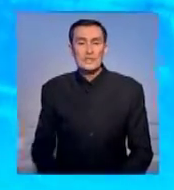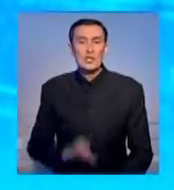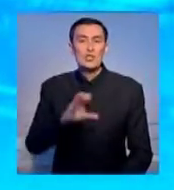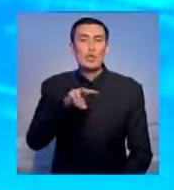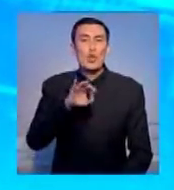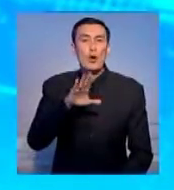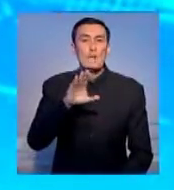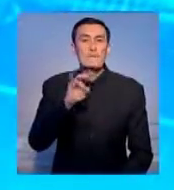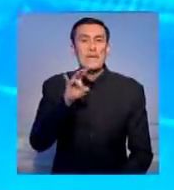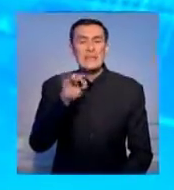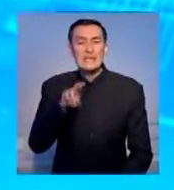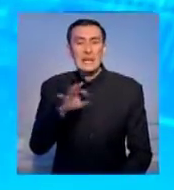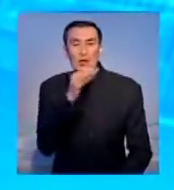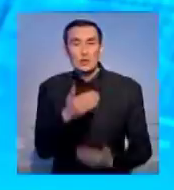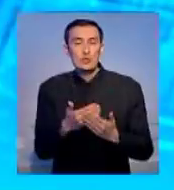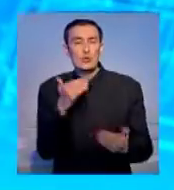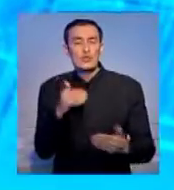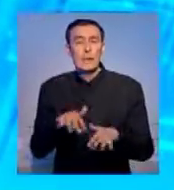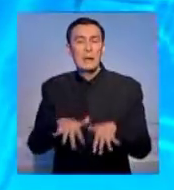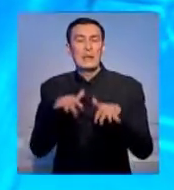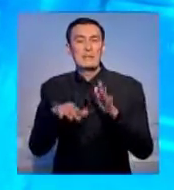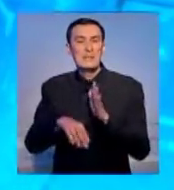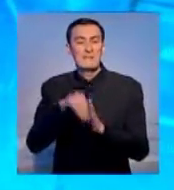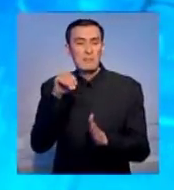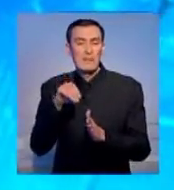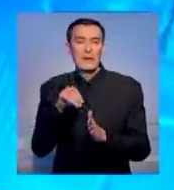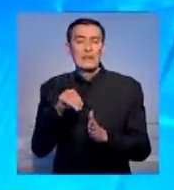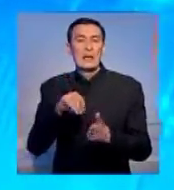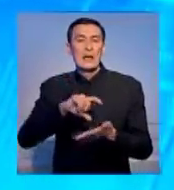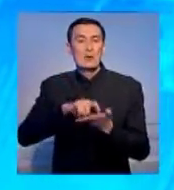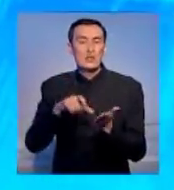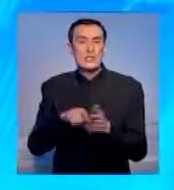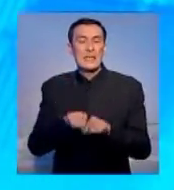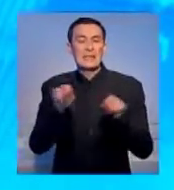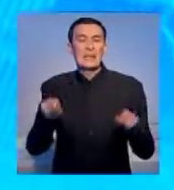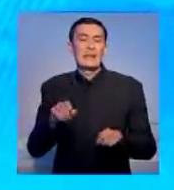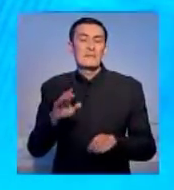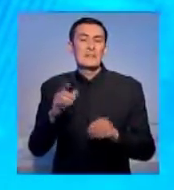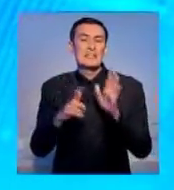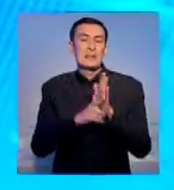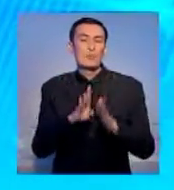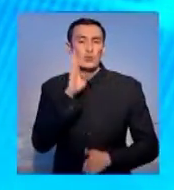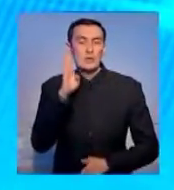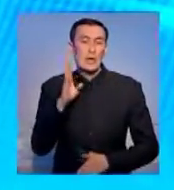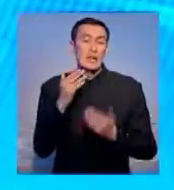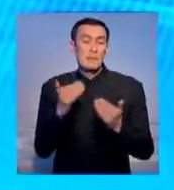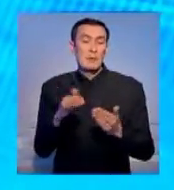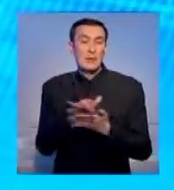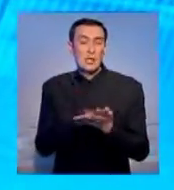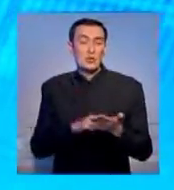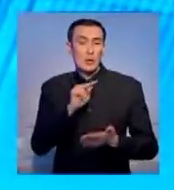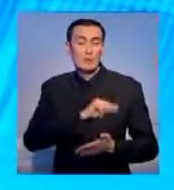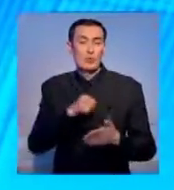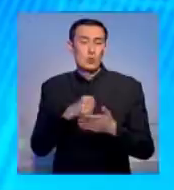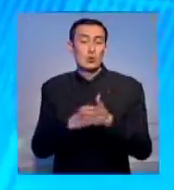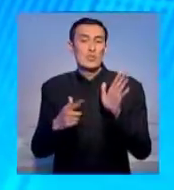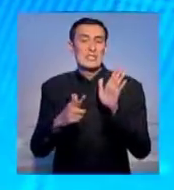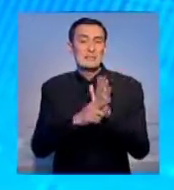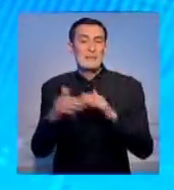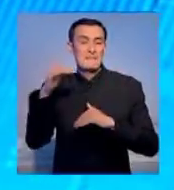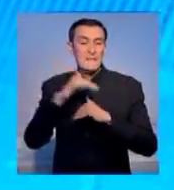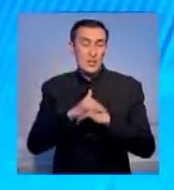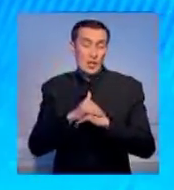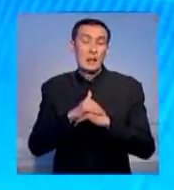В Словении проходят досрочные парламентские выборы. Избирательные участки открылись в 7 утра по местному времени и продолжат работать до